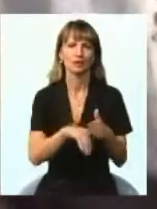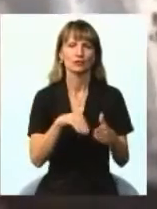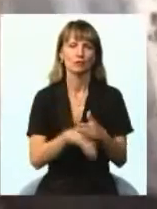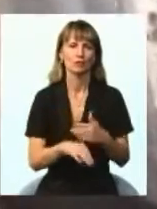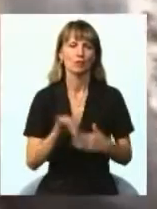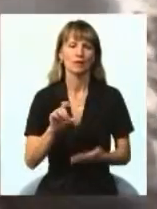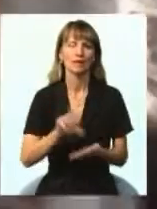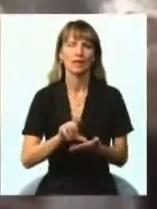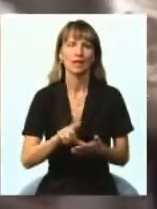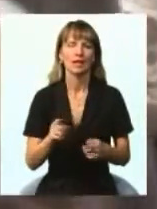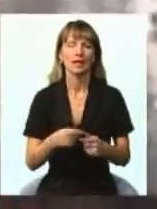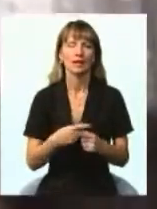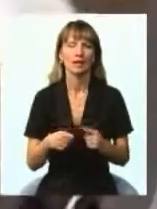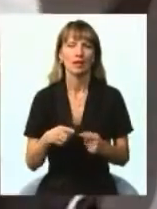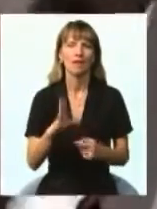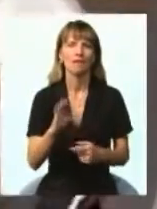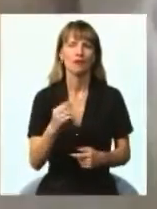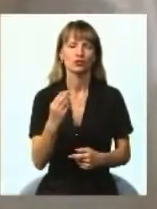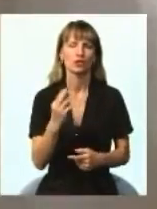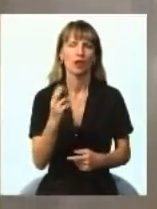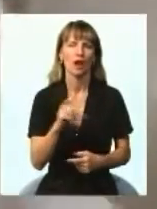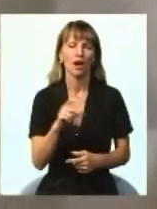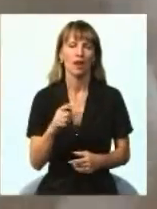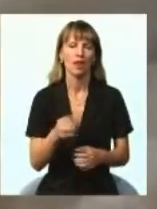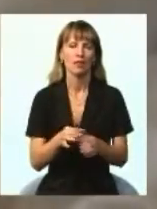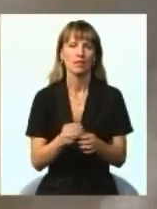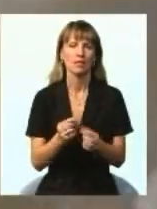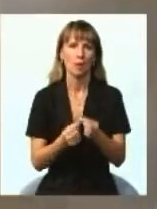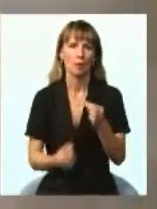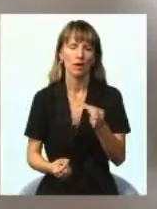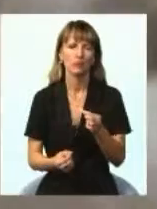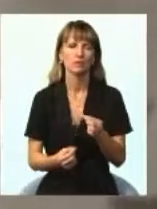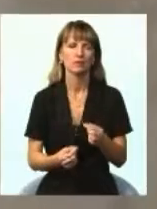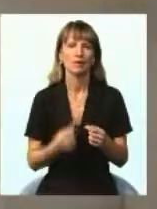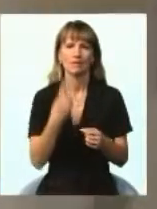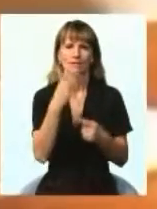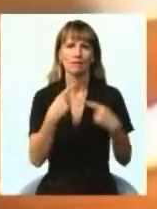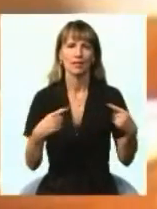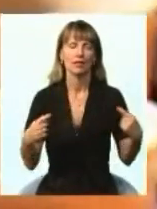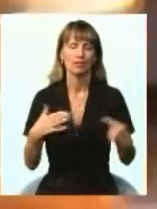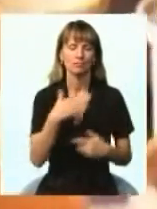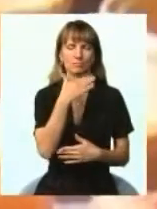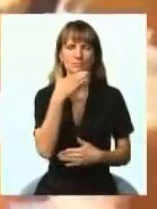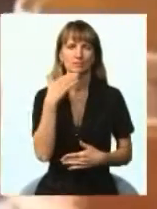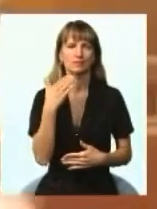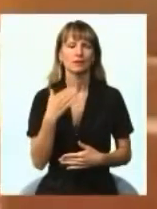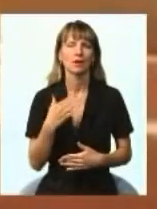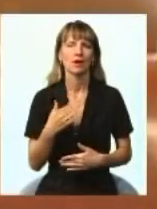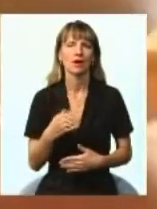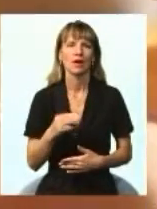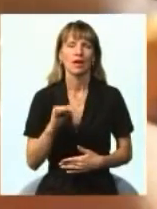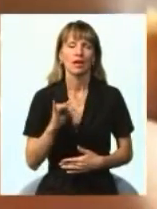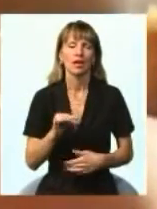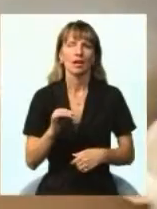у стаканчиках чи ріжках, на паличці і навіть у вигляді сендвічу. Вибір цих смаколиків необмежений. Ще легендарний